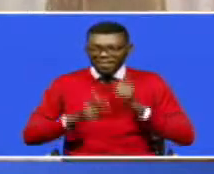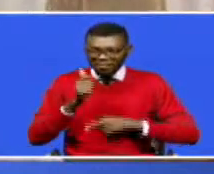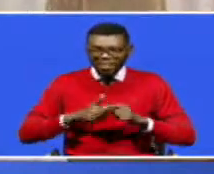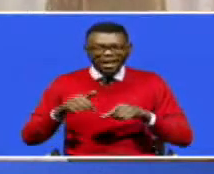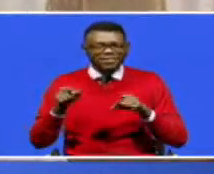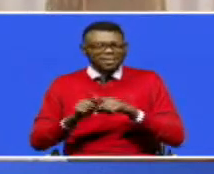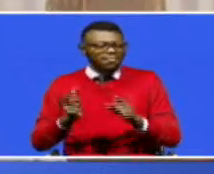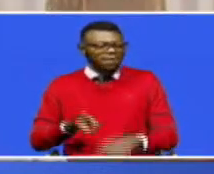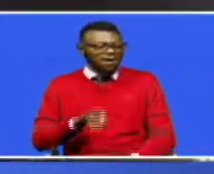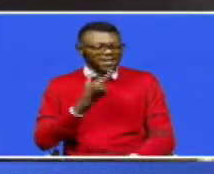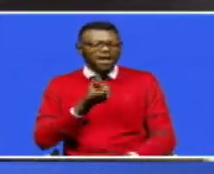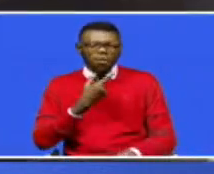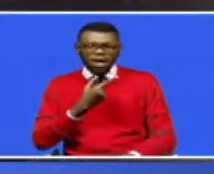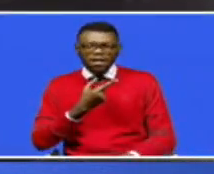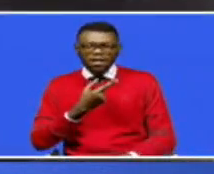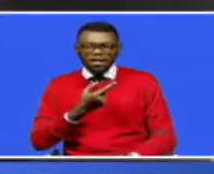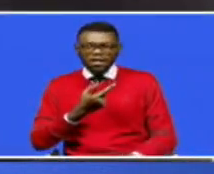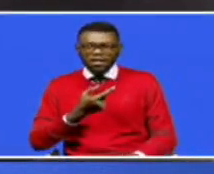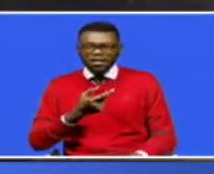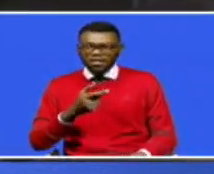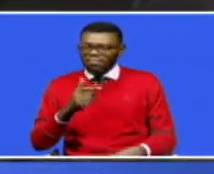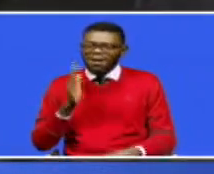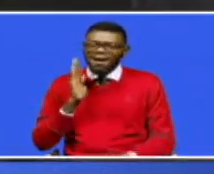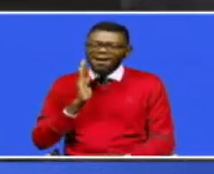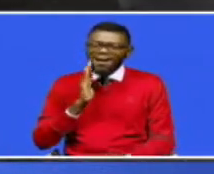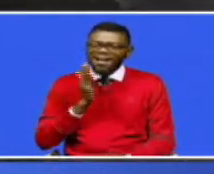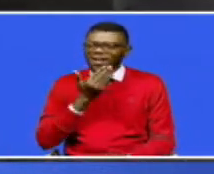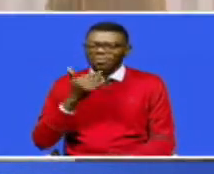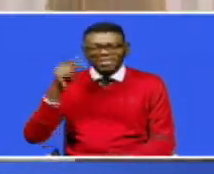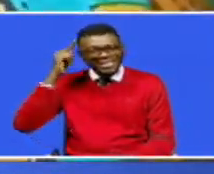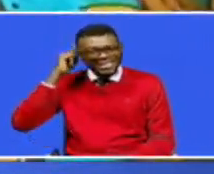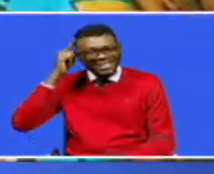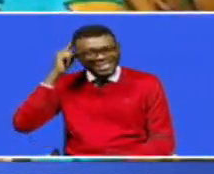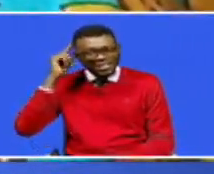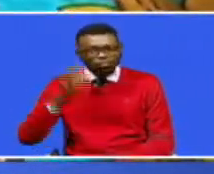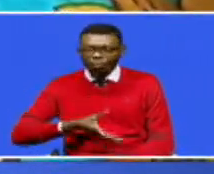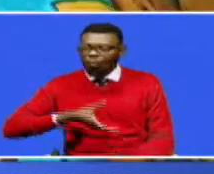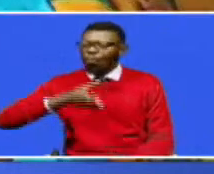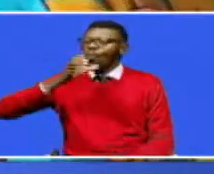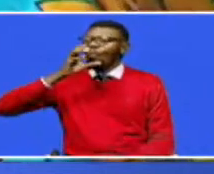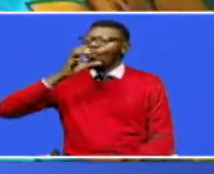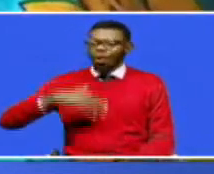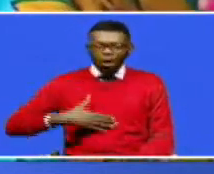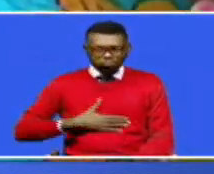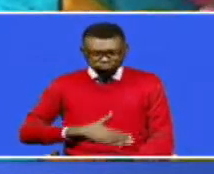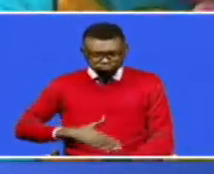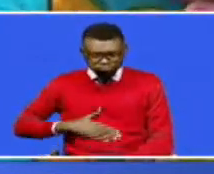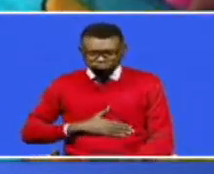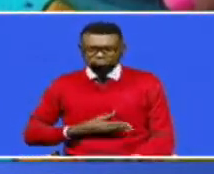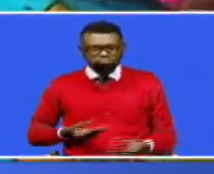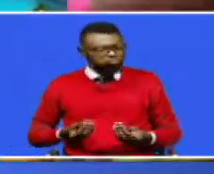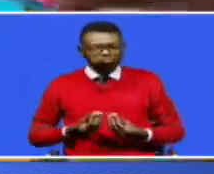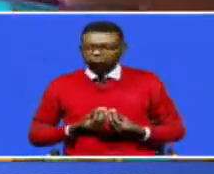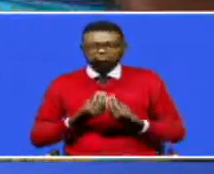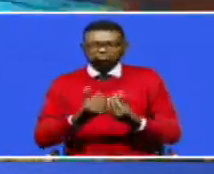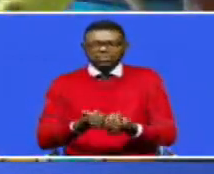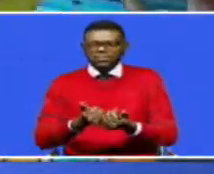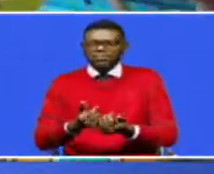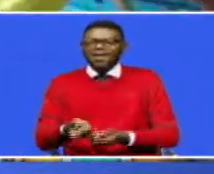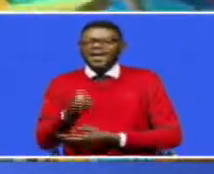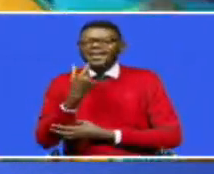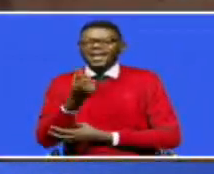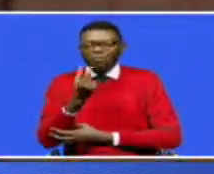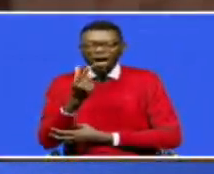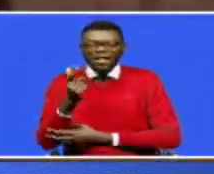dawa. Hiyo vitu nyeusi nyeusi ni kama dawa, ukikunywa inasaidia hata tumbo yako ni kama dawa. Sababu misisi yake ni dawa. Hata miti yake